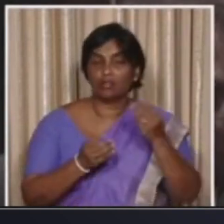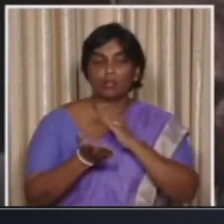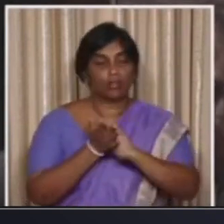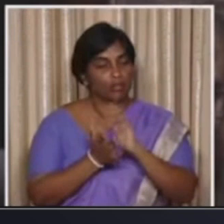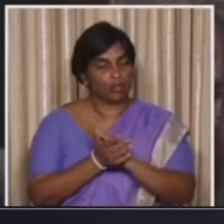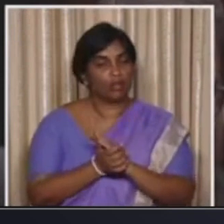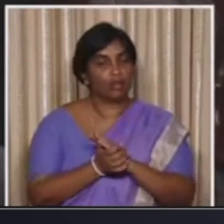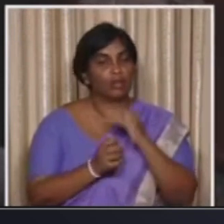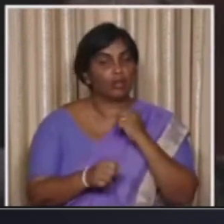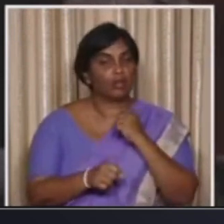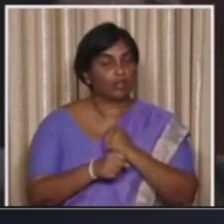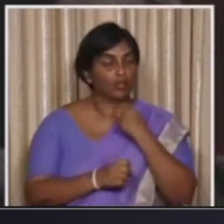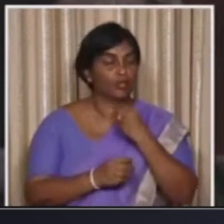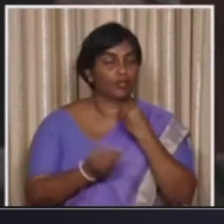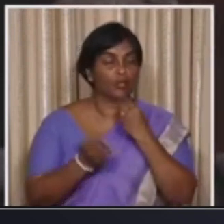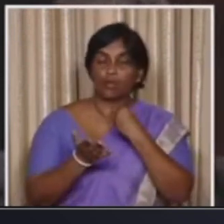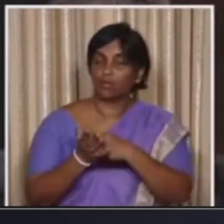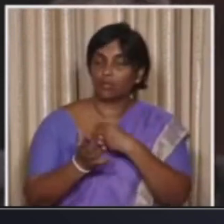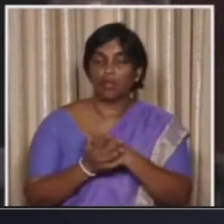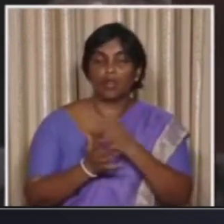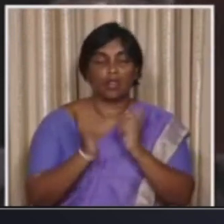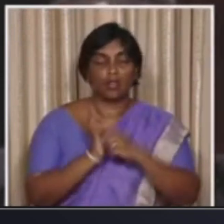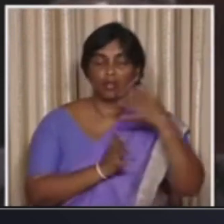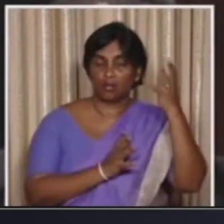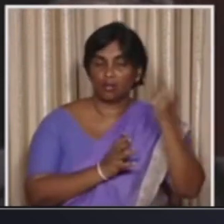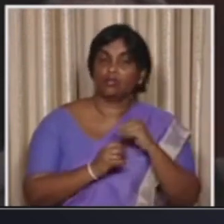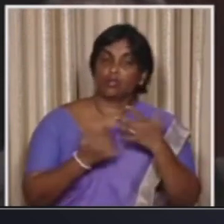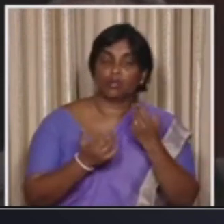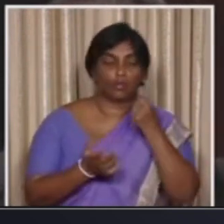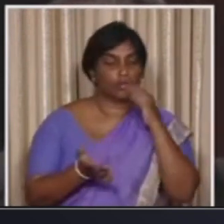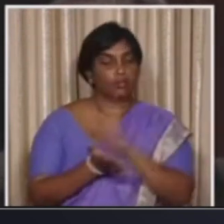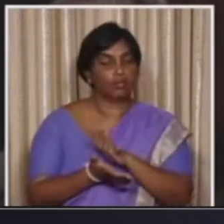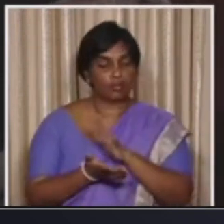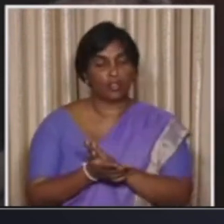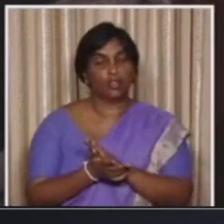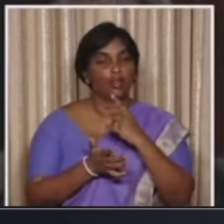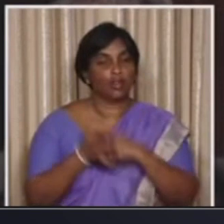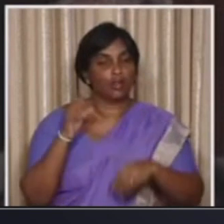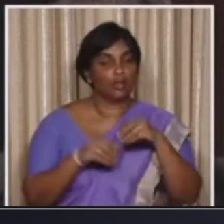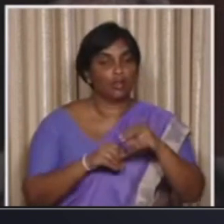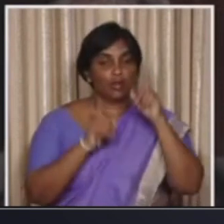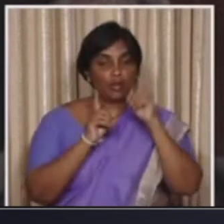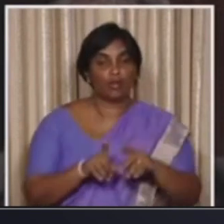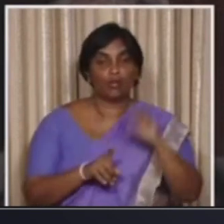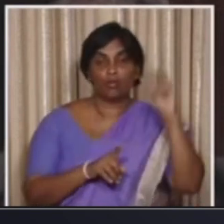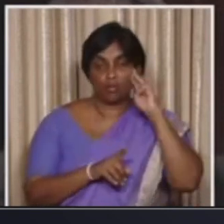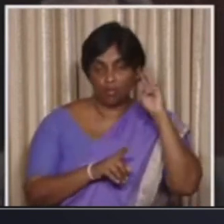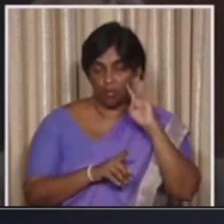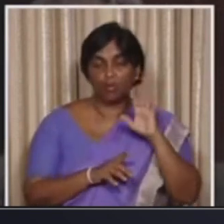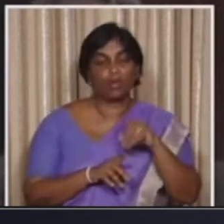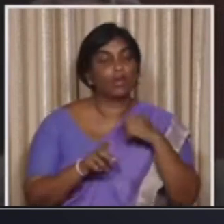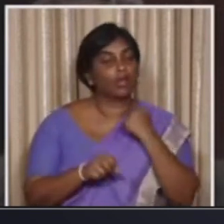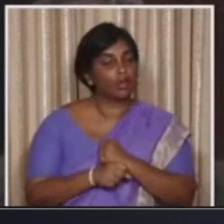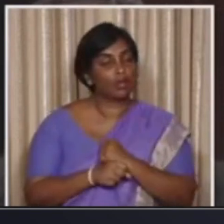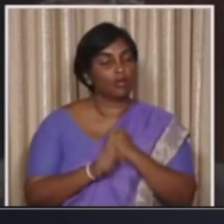දුන්නේ, රාජ්‍ය ව්‍යවසාය නඩත්තු කළේ එක්ක ණය වෙලා, නැතිනම් සල්ලි අච්චු ගහලා, මැතිවරණ දිනුවේ මේ වගේ පොරොන්දු වලින්